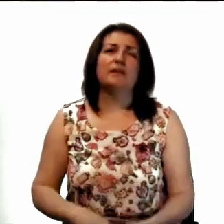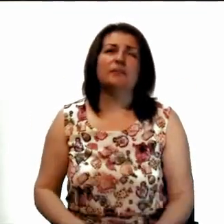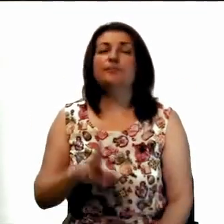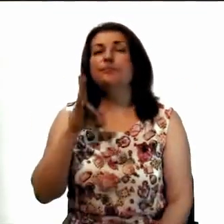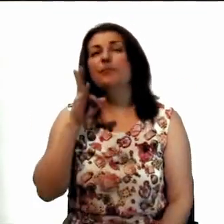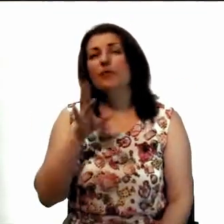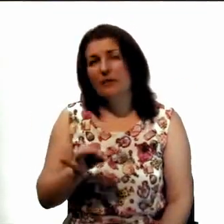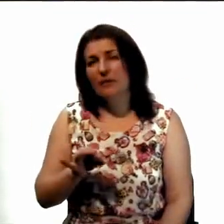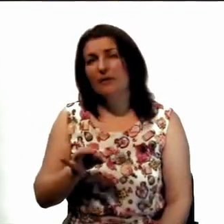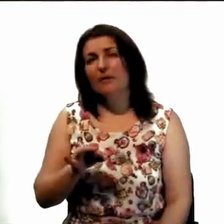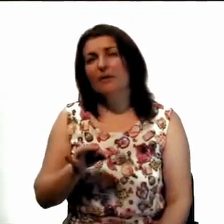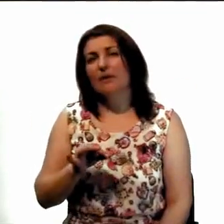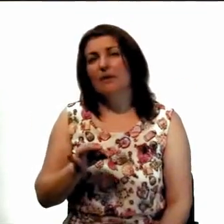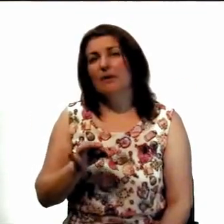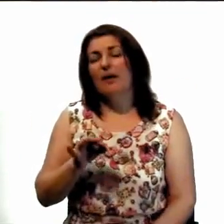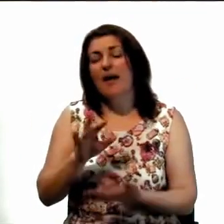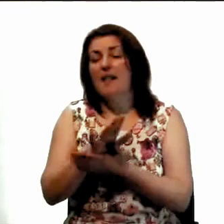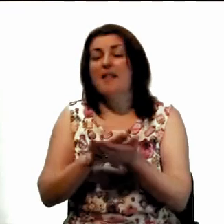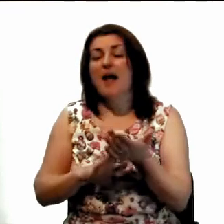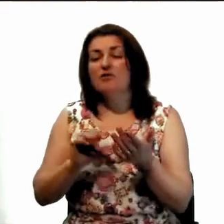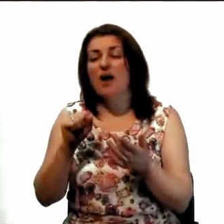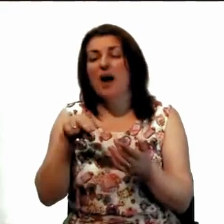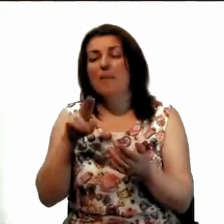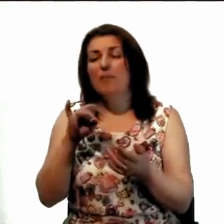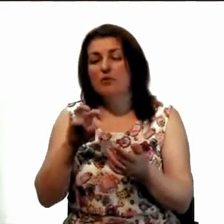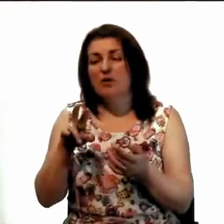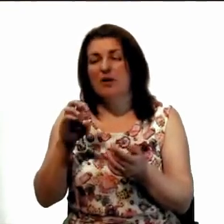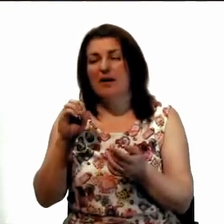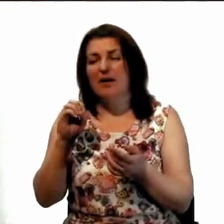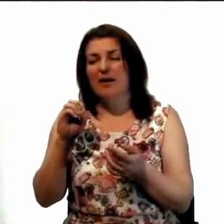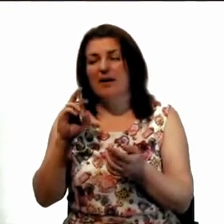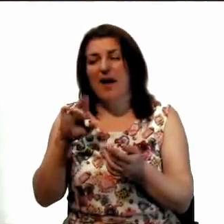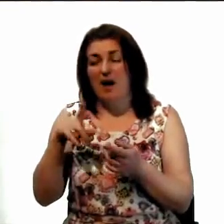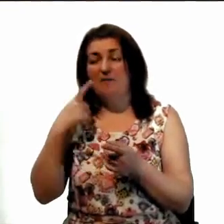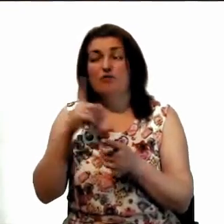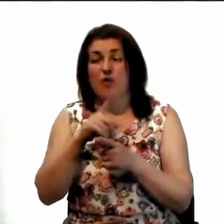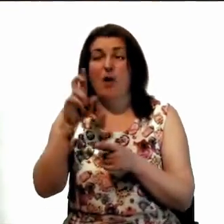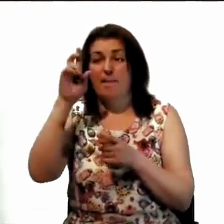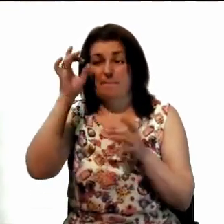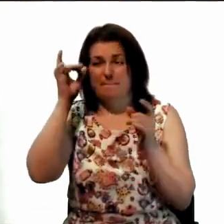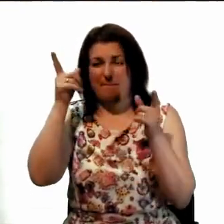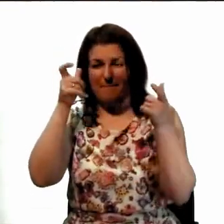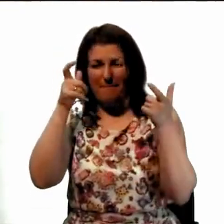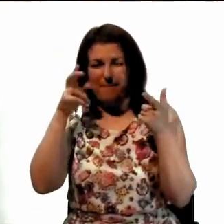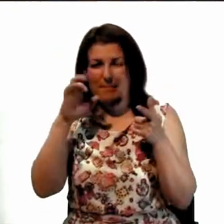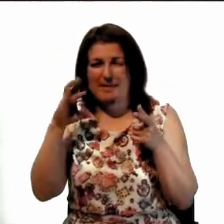Но дальше апостол Иаков говорит, что и бесы веруют и трепещут.